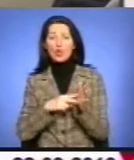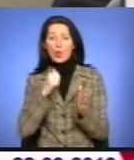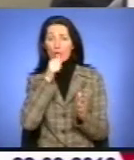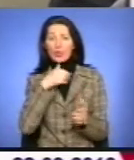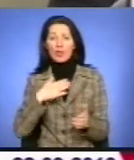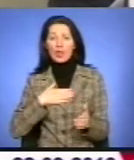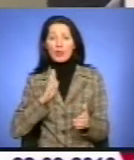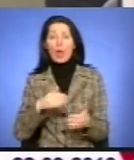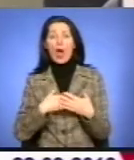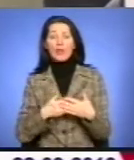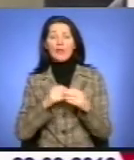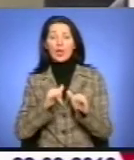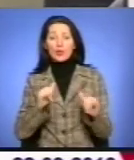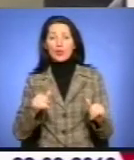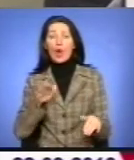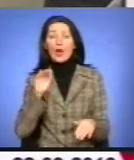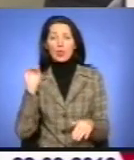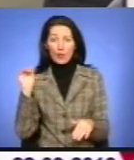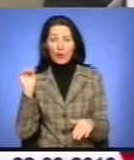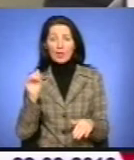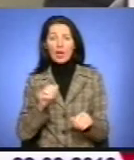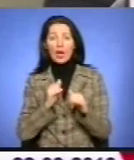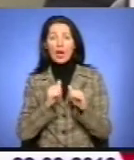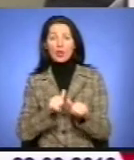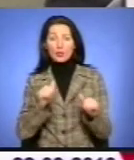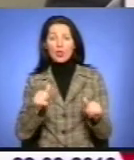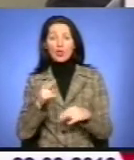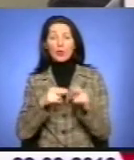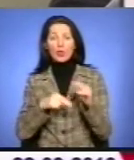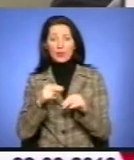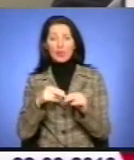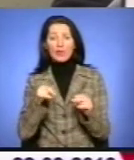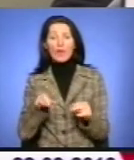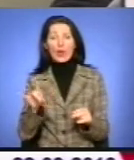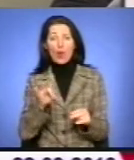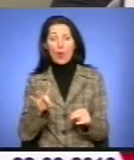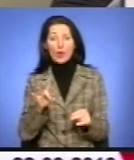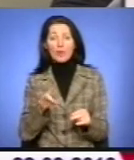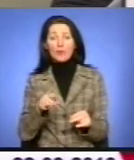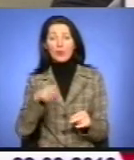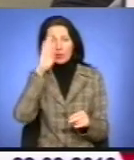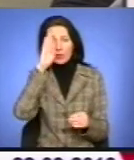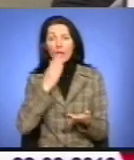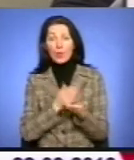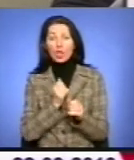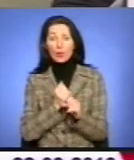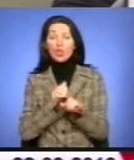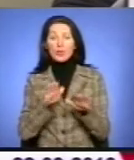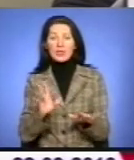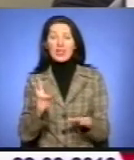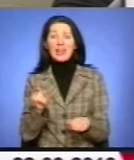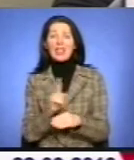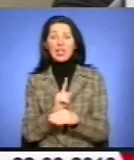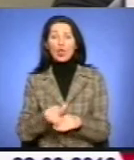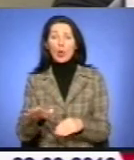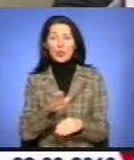нас був активний розвиток і кредитування, і розвивалось будівництво в регіоні, вони були, мали робочі місця на Тернопільщині.